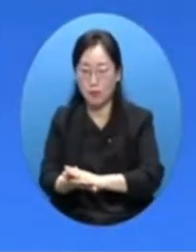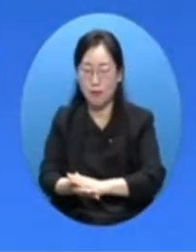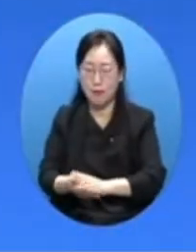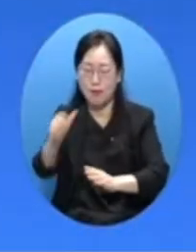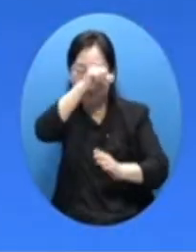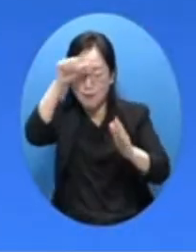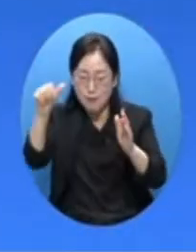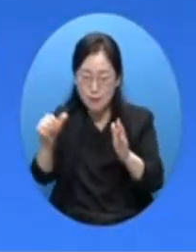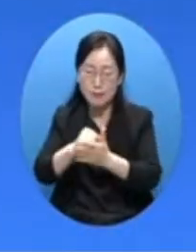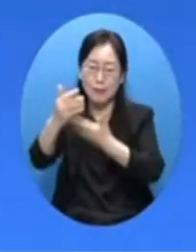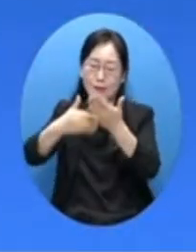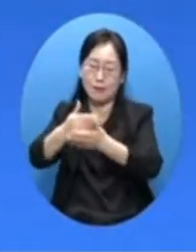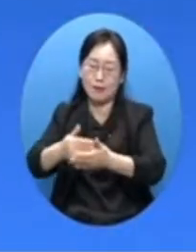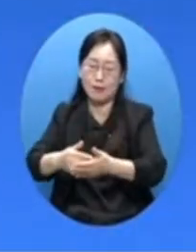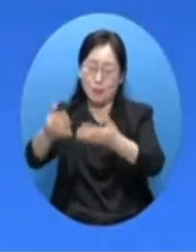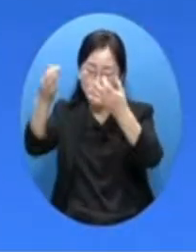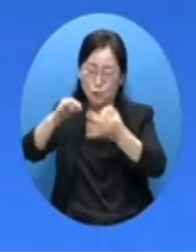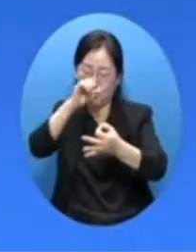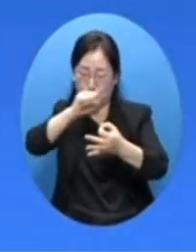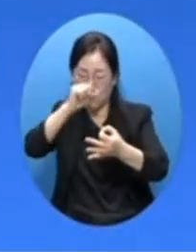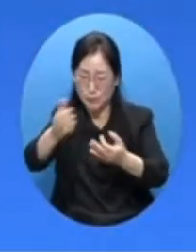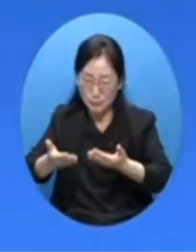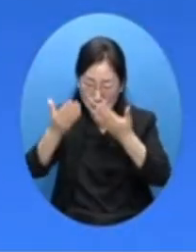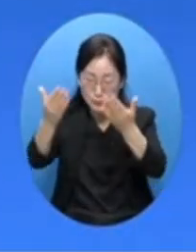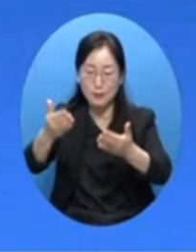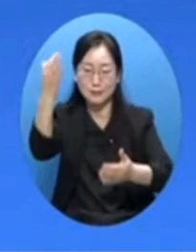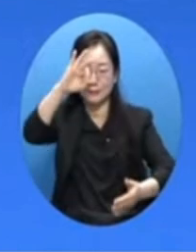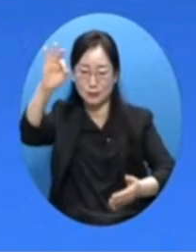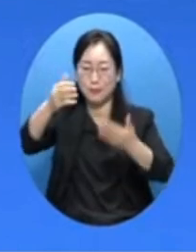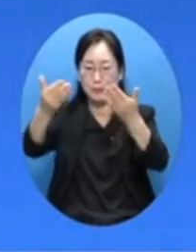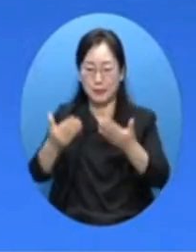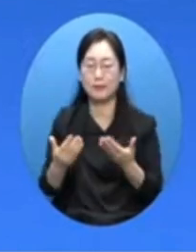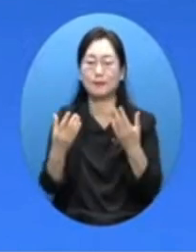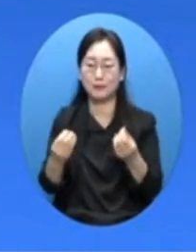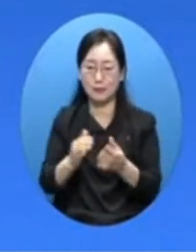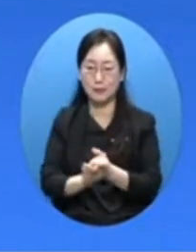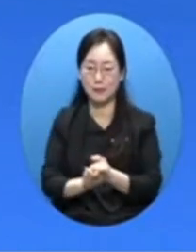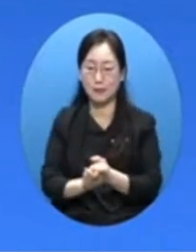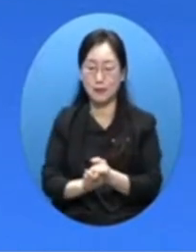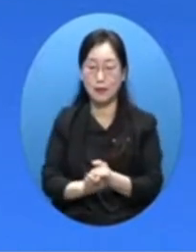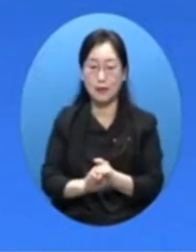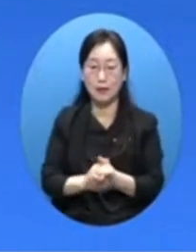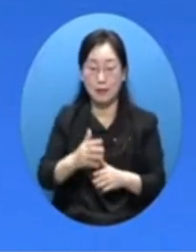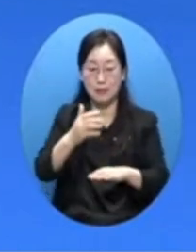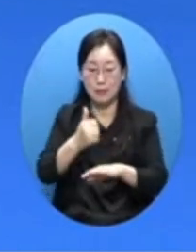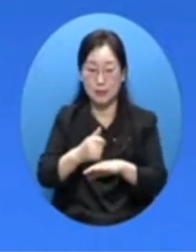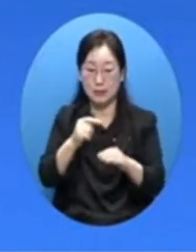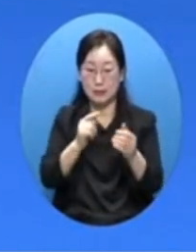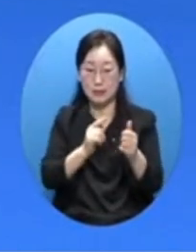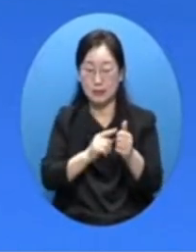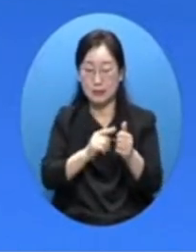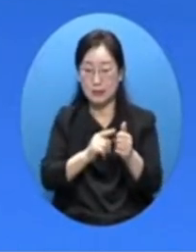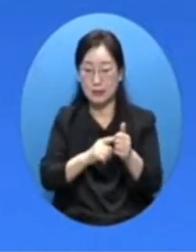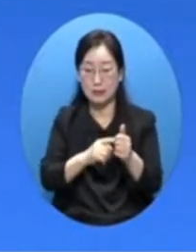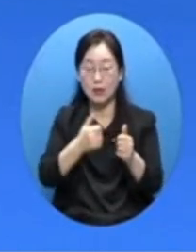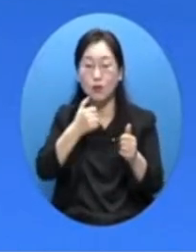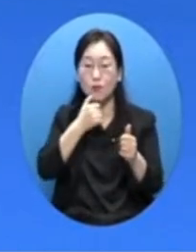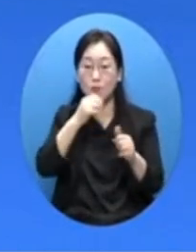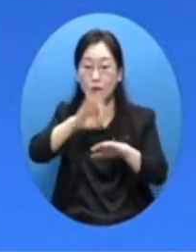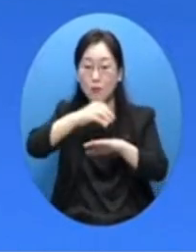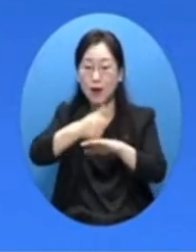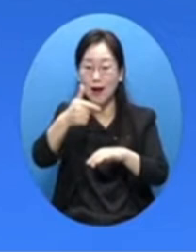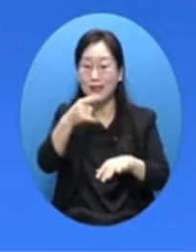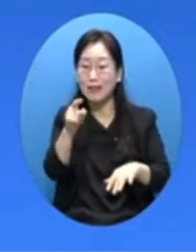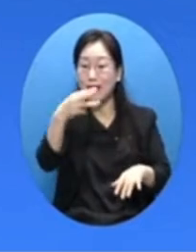심히 좋았더라. 하나님께 인정받는 삶을 살았습니다. 마지막 네로 시대에 그가 로마